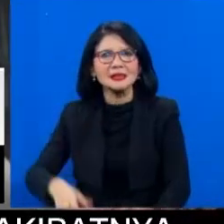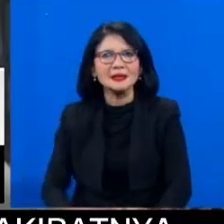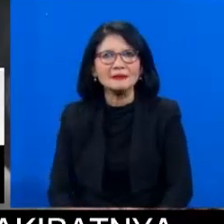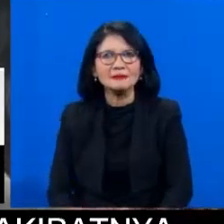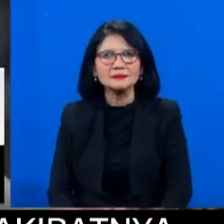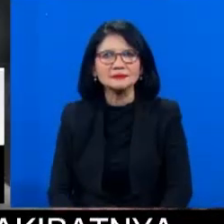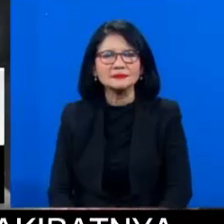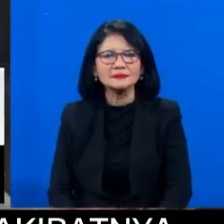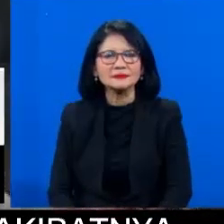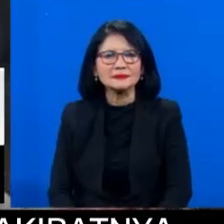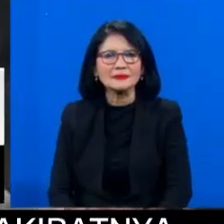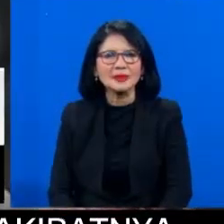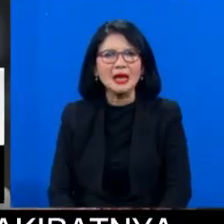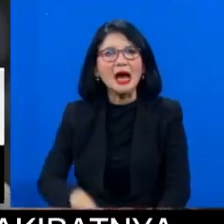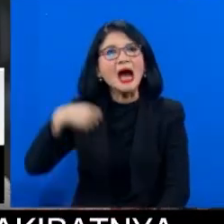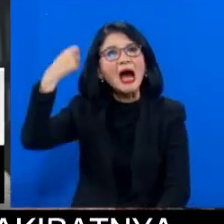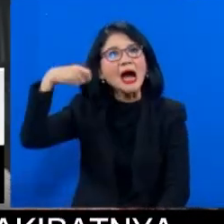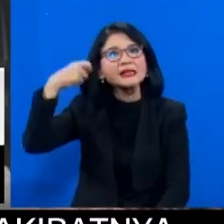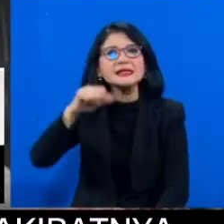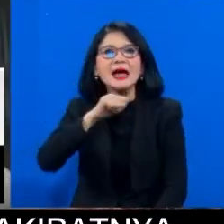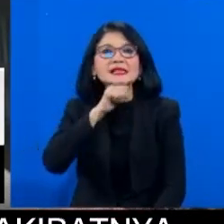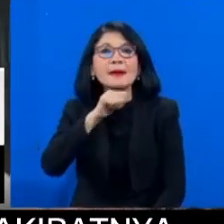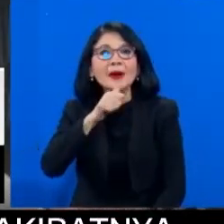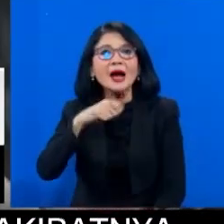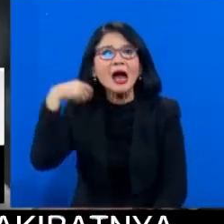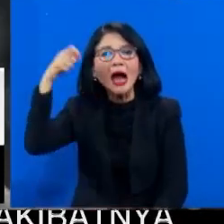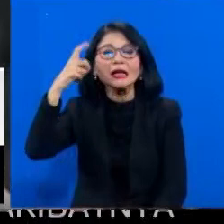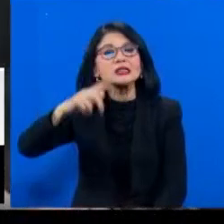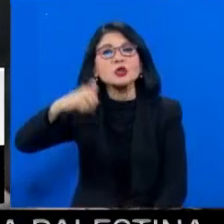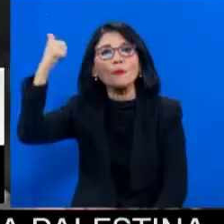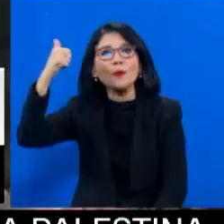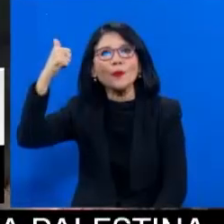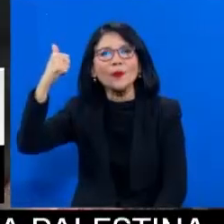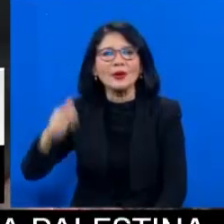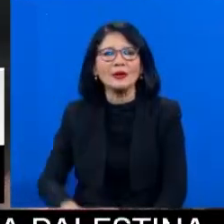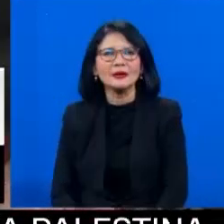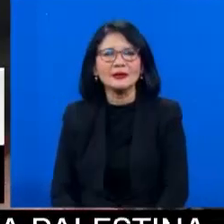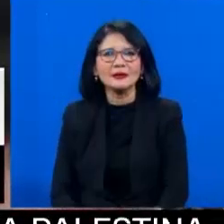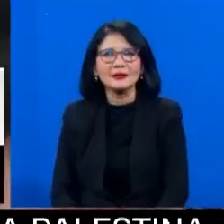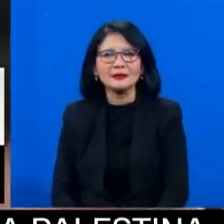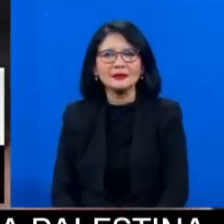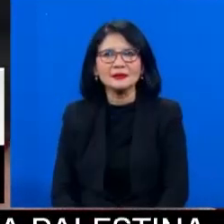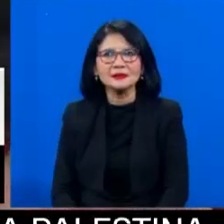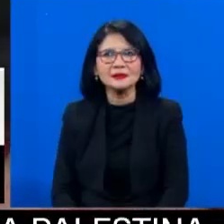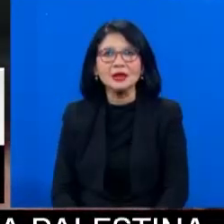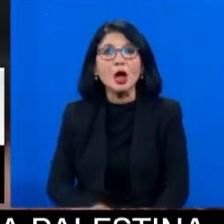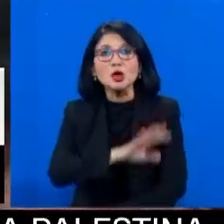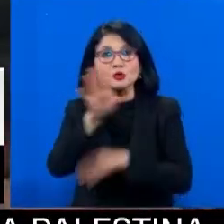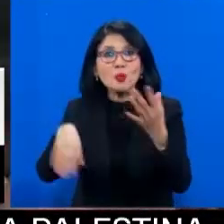di mana artis yang dia manajer ini cukup kita kenal di publik. Saya rasa ini